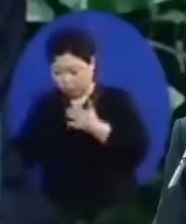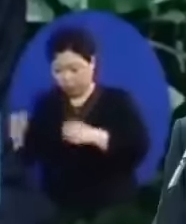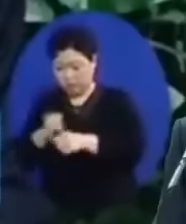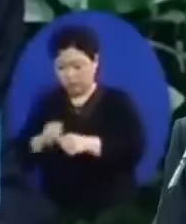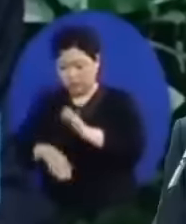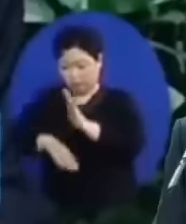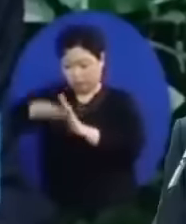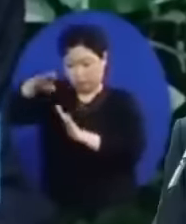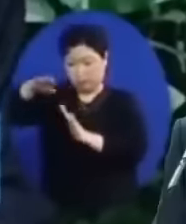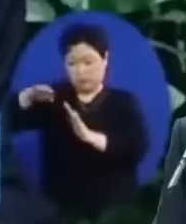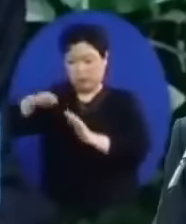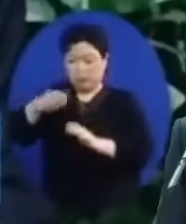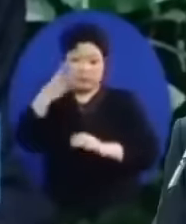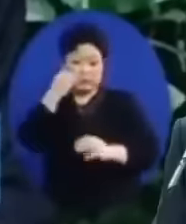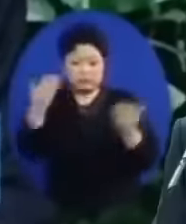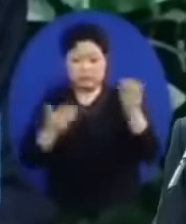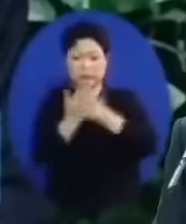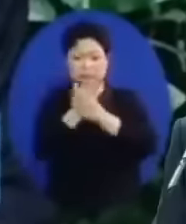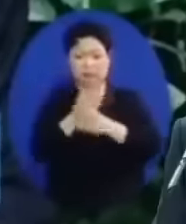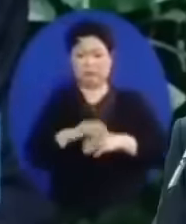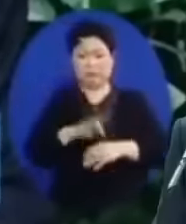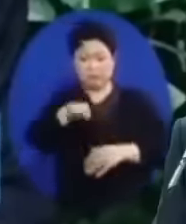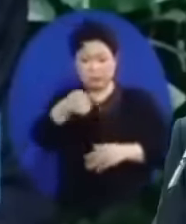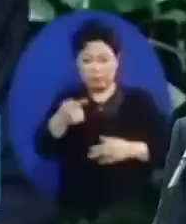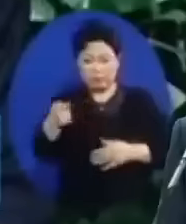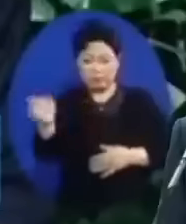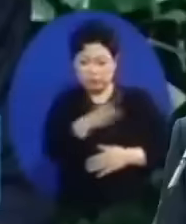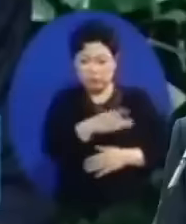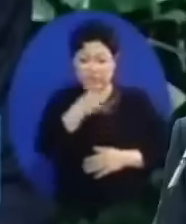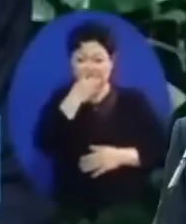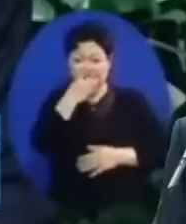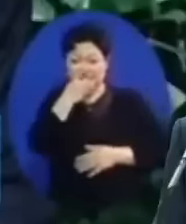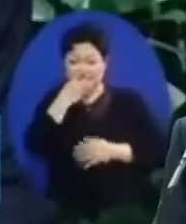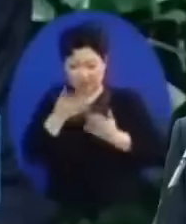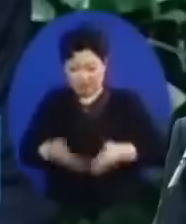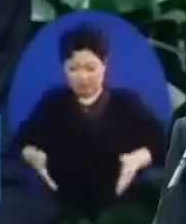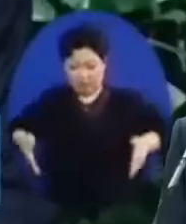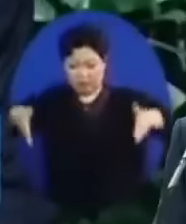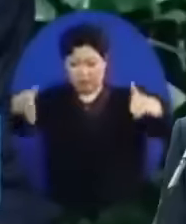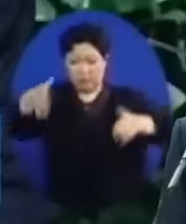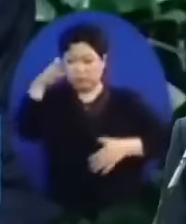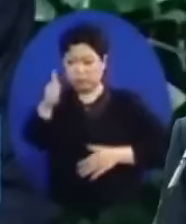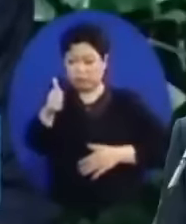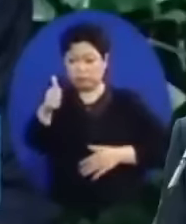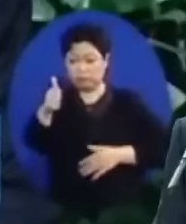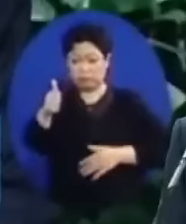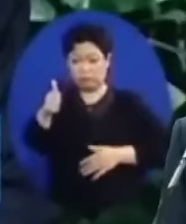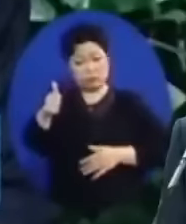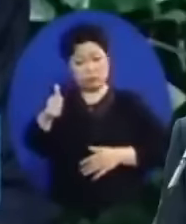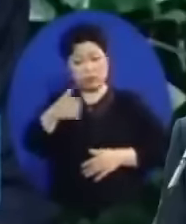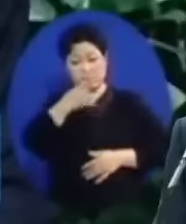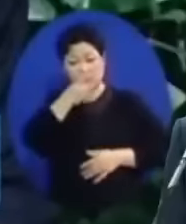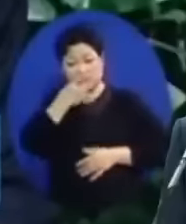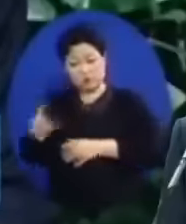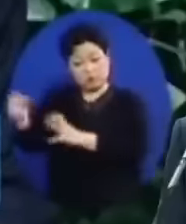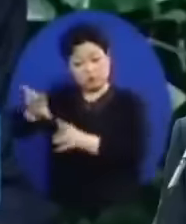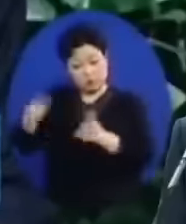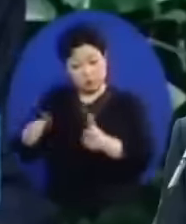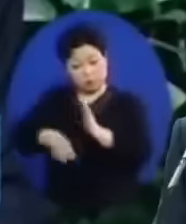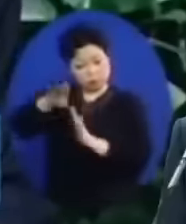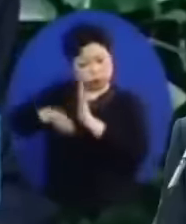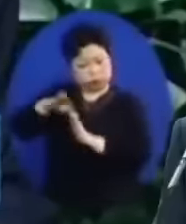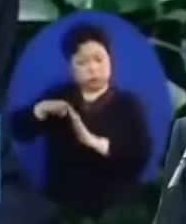채웠습니다. 그런데 희한한 일이 생겼습니다. 그 다음부터는 쌀단지에 주인이 붙지 않아도 언제나 가득해 있어요. 왜